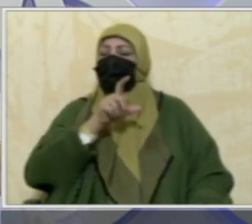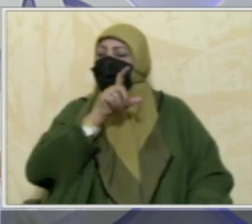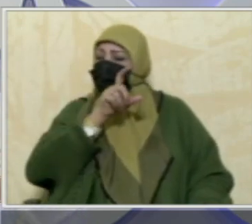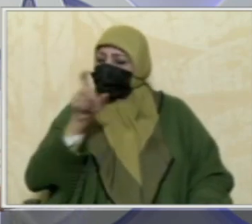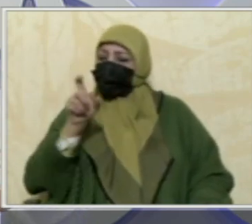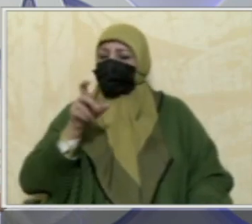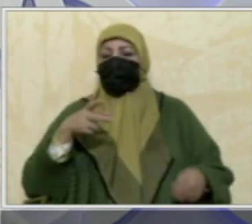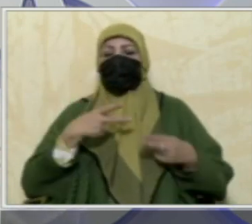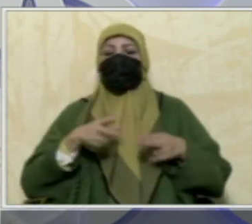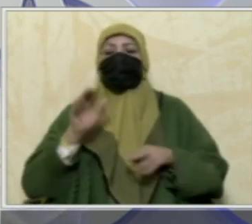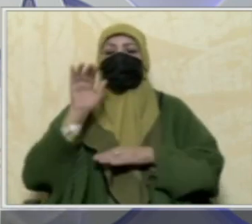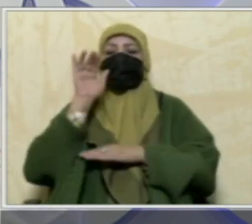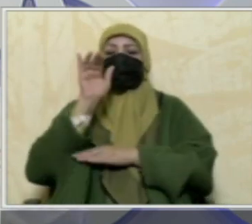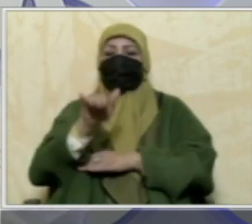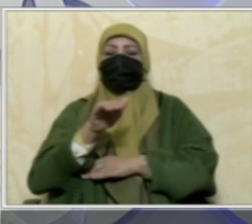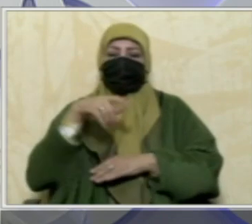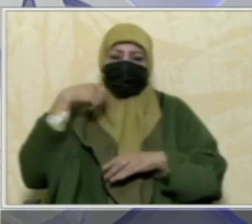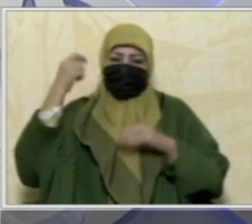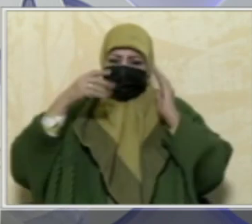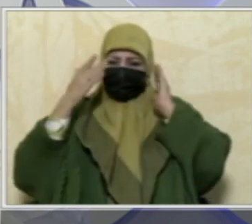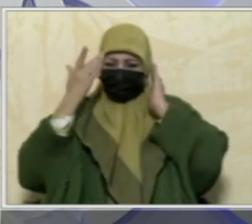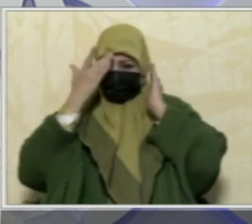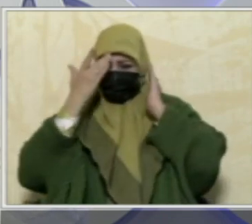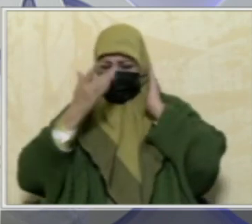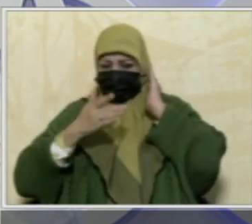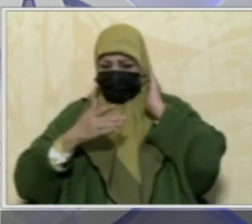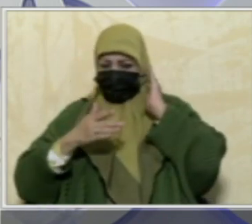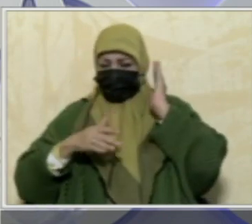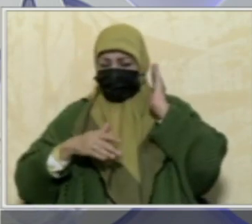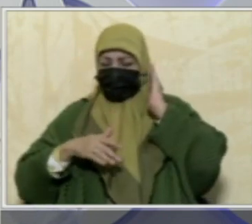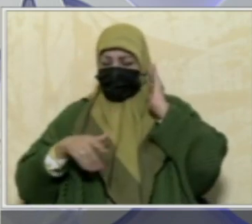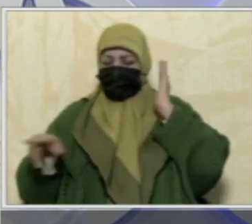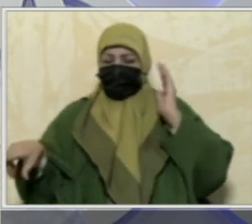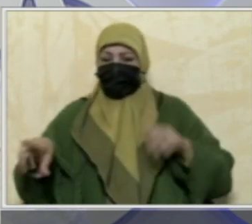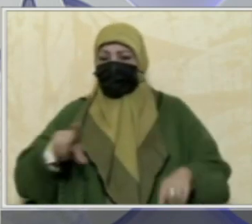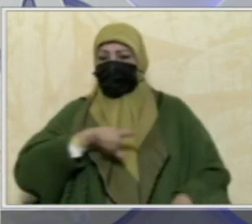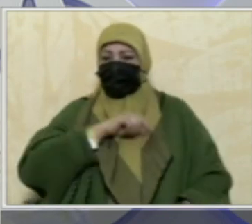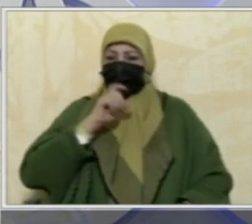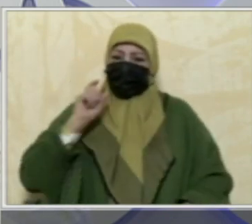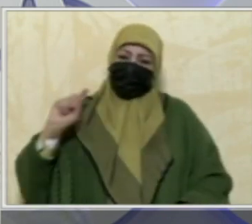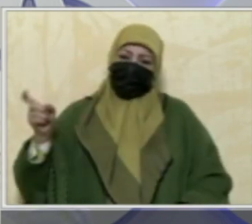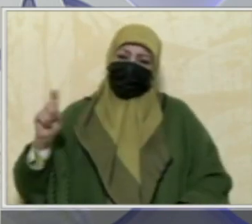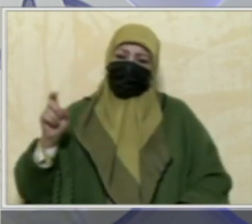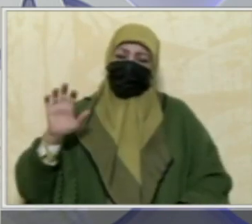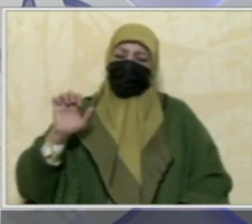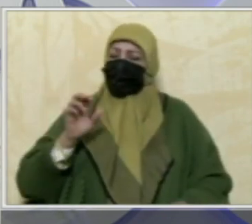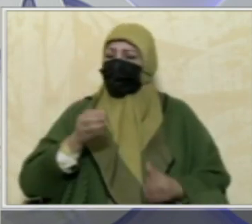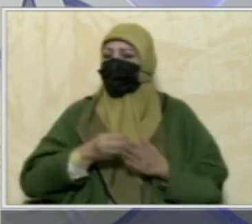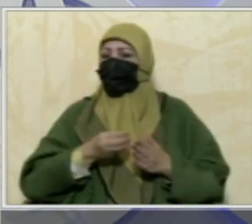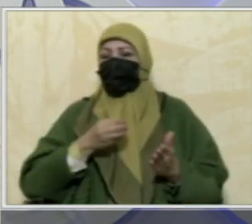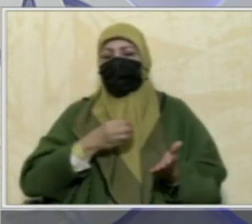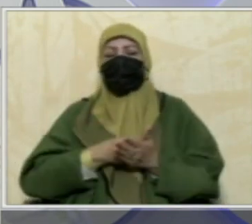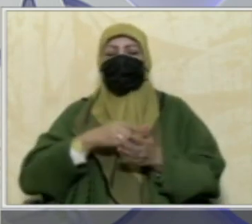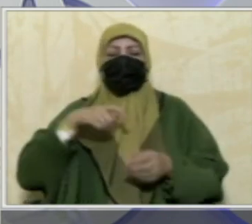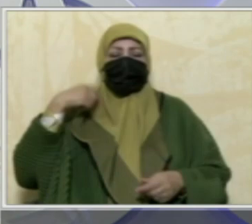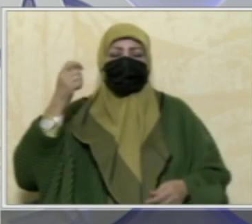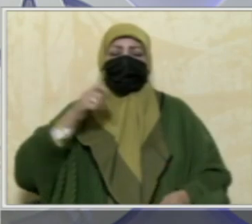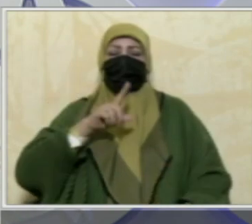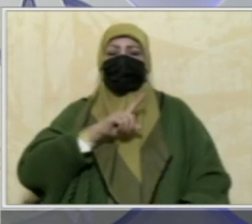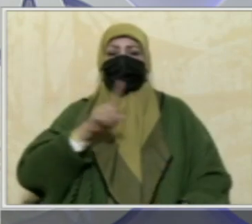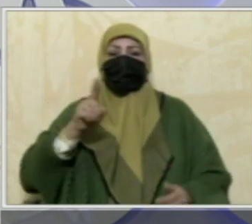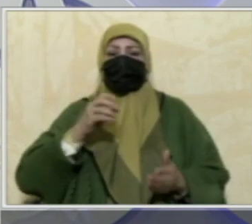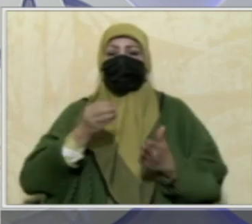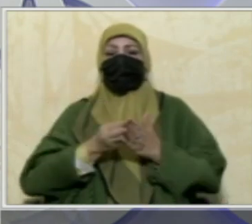المسلم تعطيه حاجه ثانيه كانك تشعر بشيء من الحرج لكن الاضحيه لا يطعم منها غير المسلمين ولهذا يكره